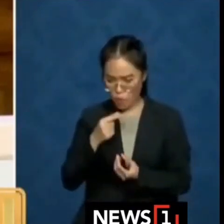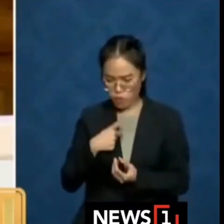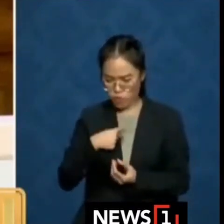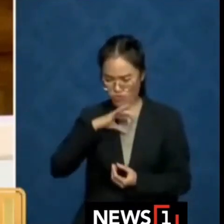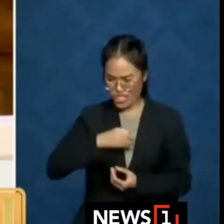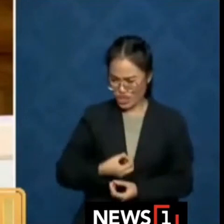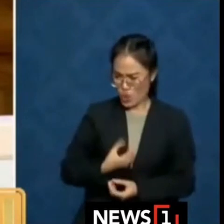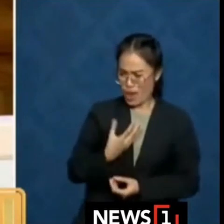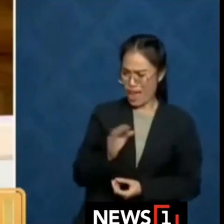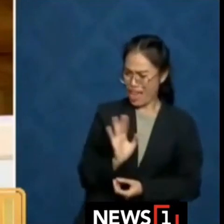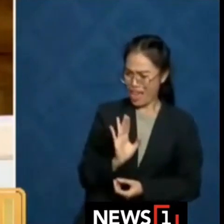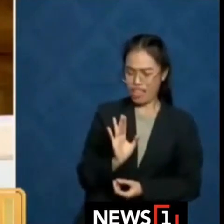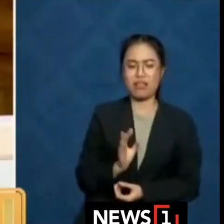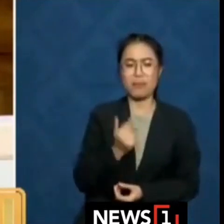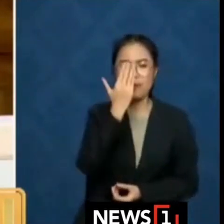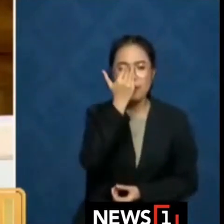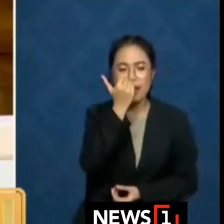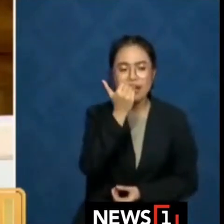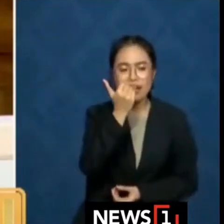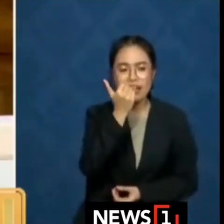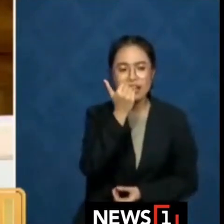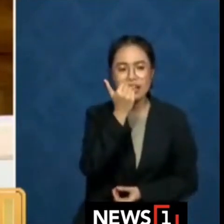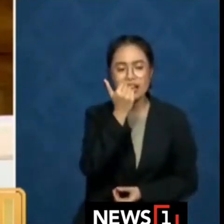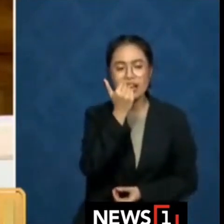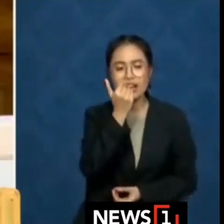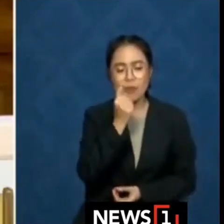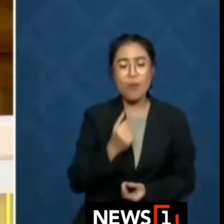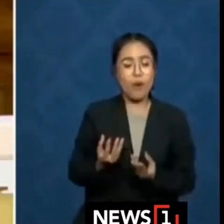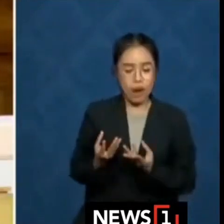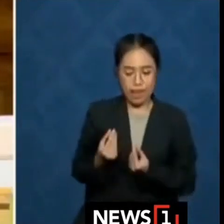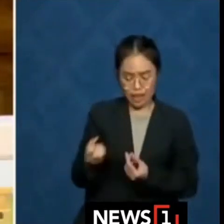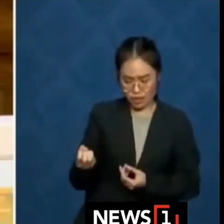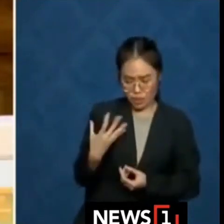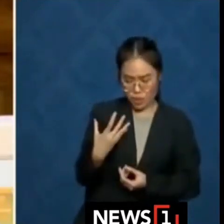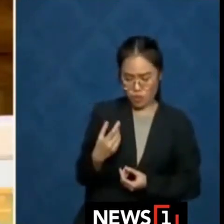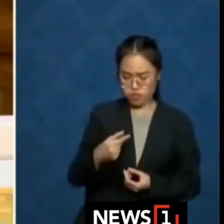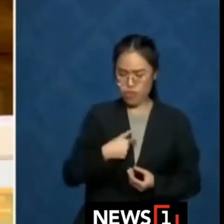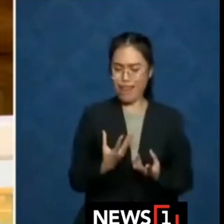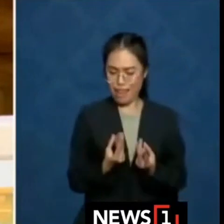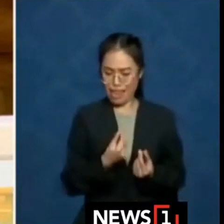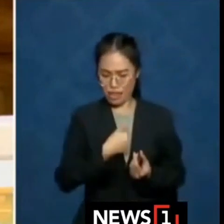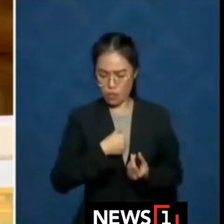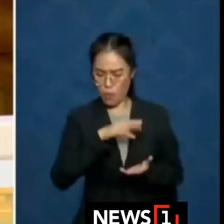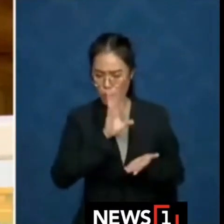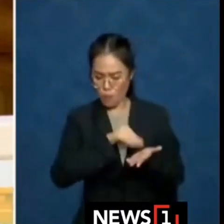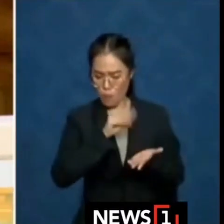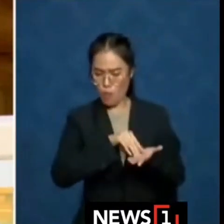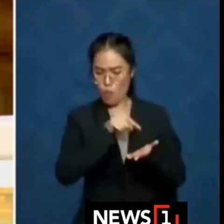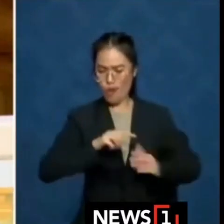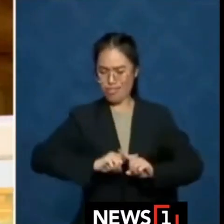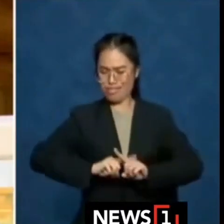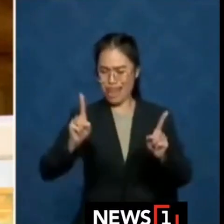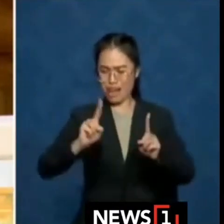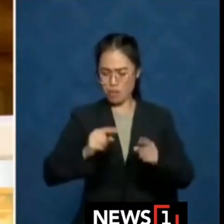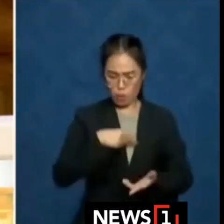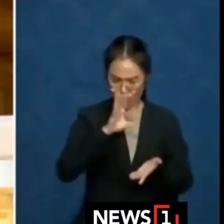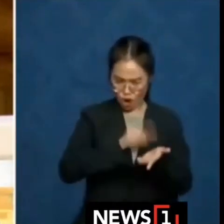ใจเพราะอะไรครับเพราะว่าตัวเลขที่ท่านชี้แจงกับตัวเลขที่ผมได้รับการชี้แจงจากการไฟฟ้าไฟผลิตเมื่อ